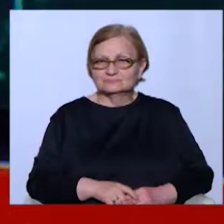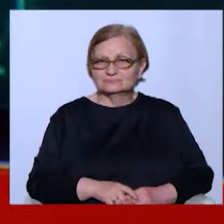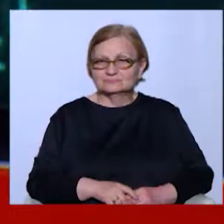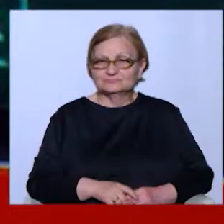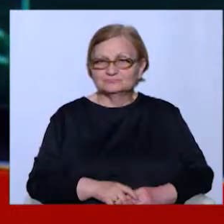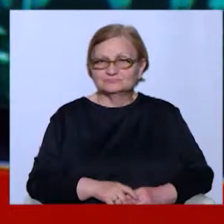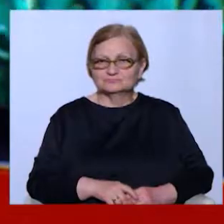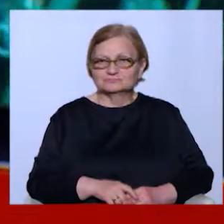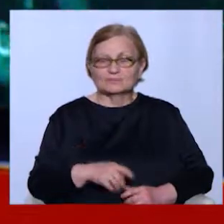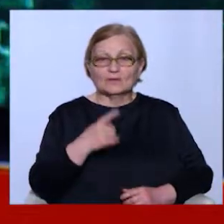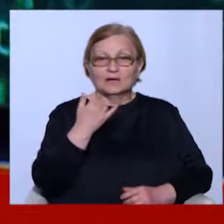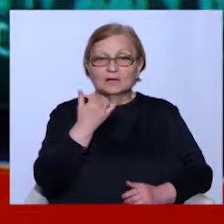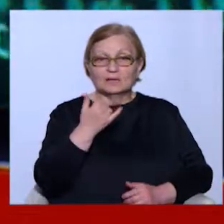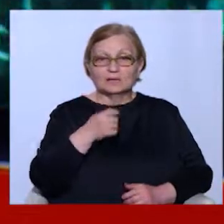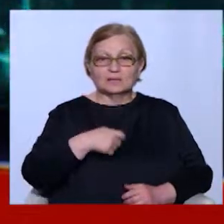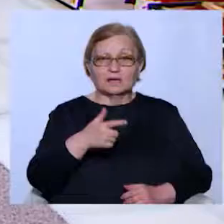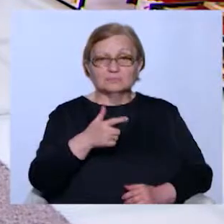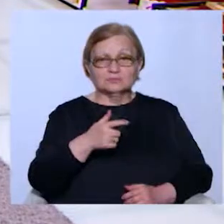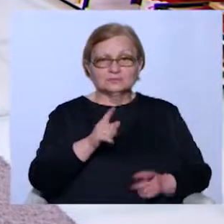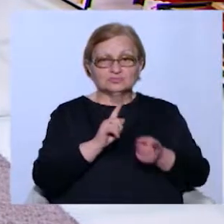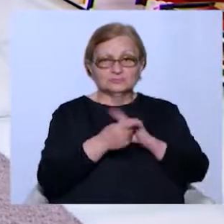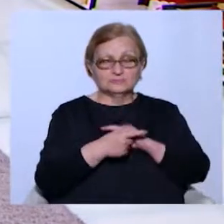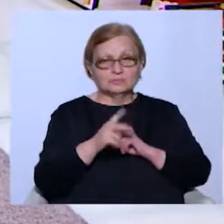მოდი ახლა შევცვალოთ კამათელი. მწვანე გავაგოროთ.